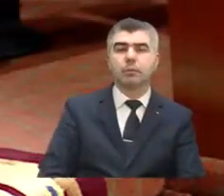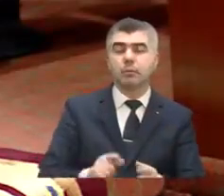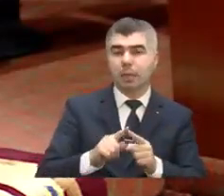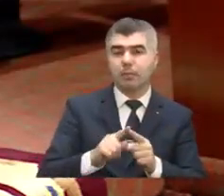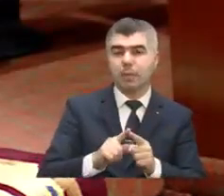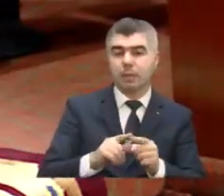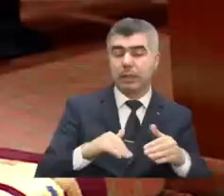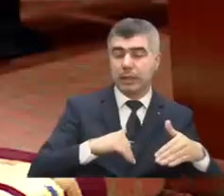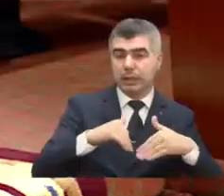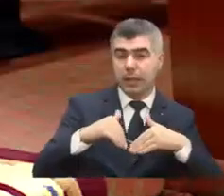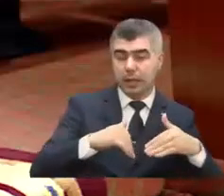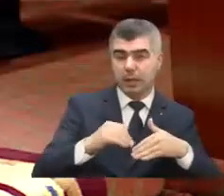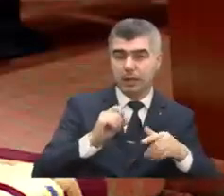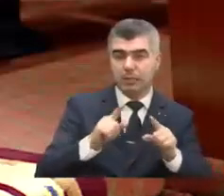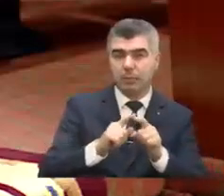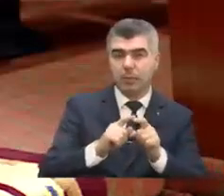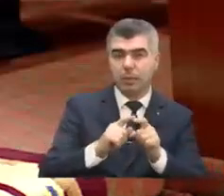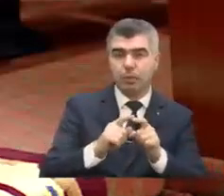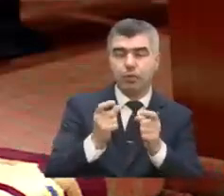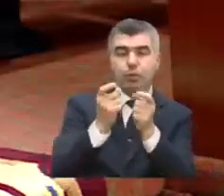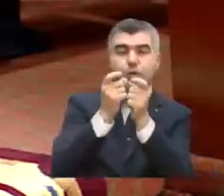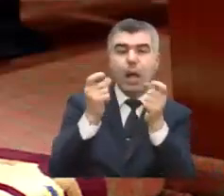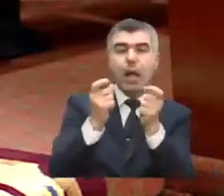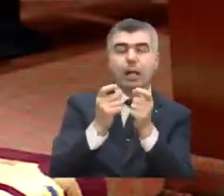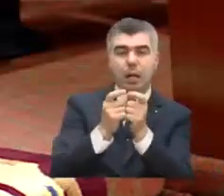النقل الطرقي للبضائع